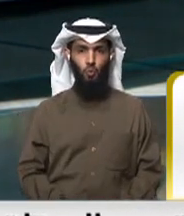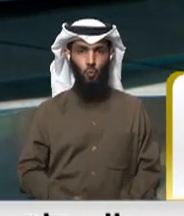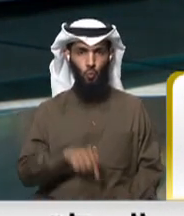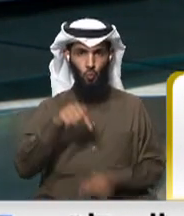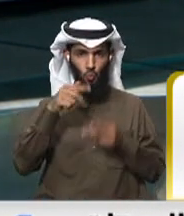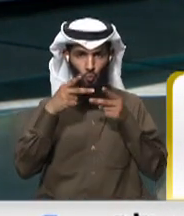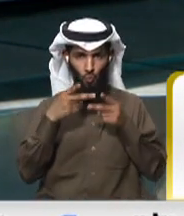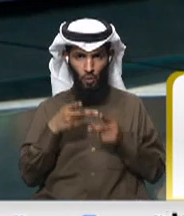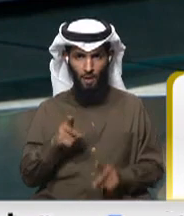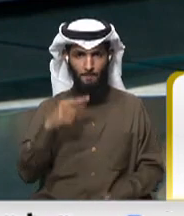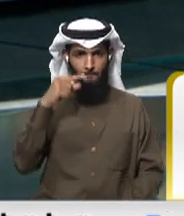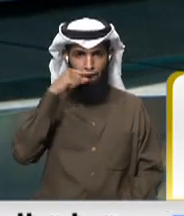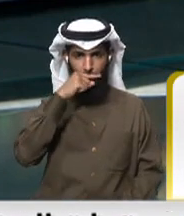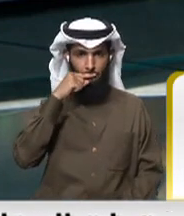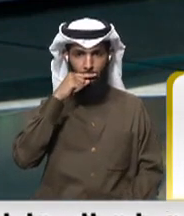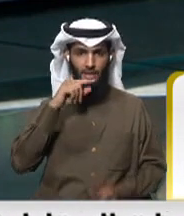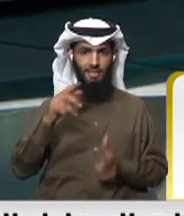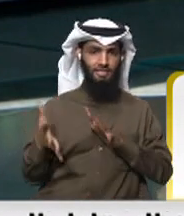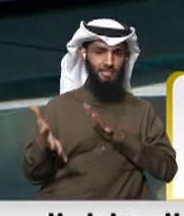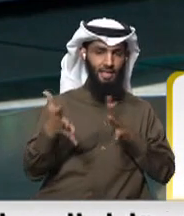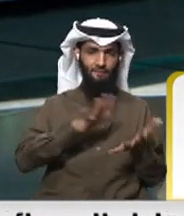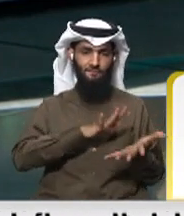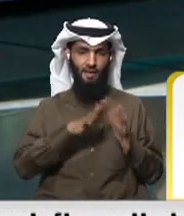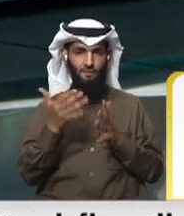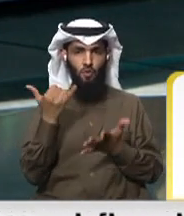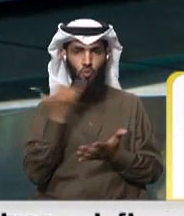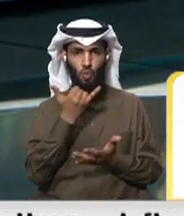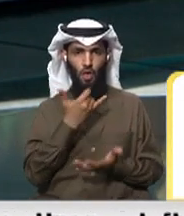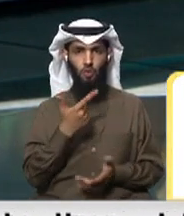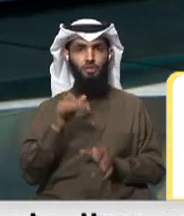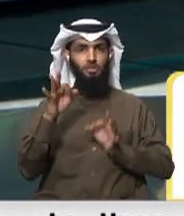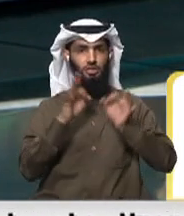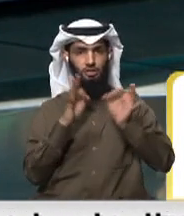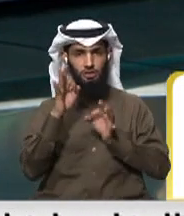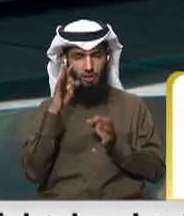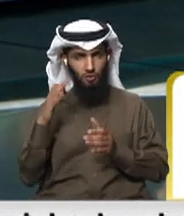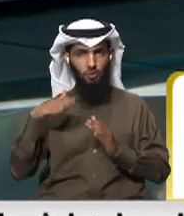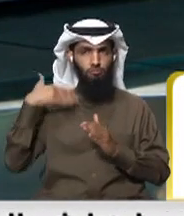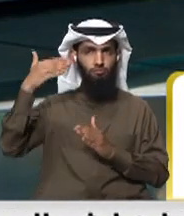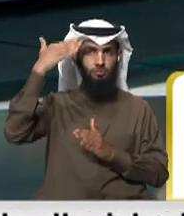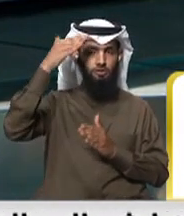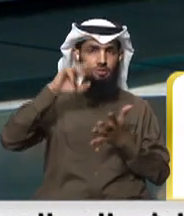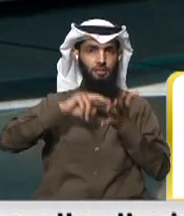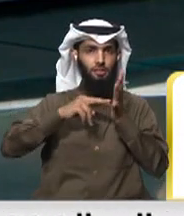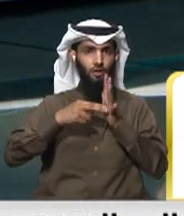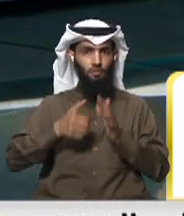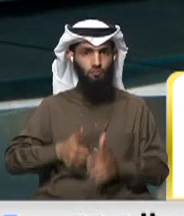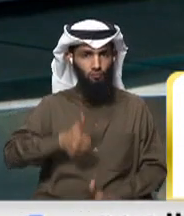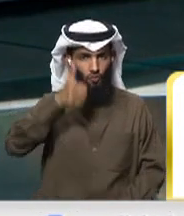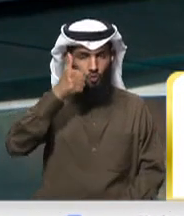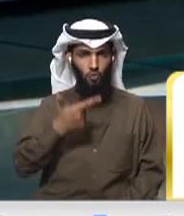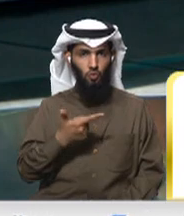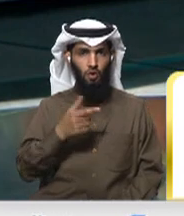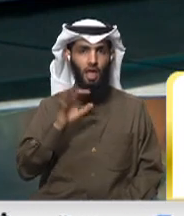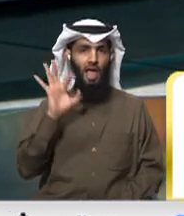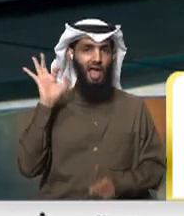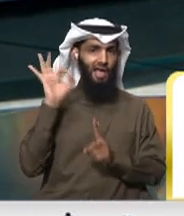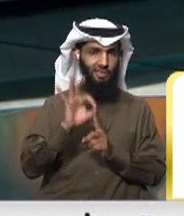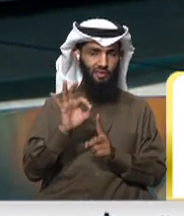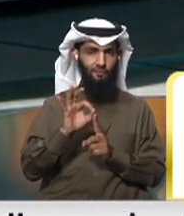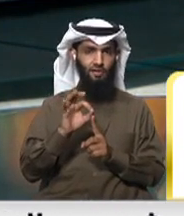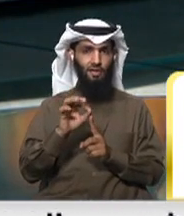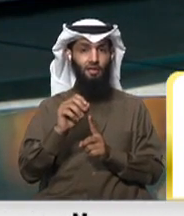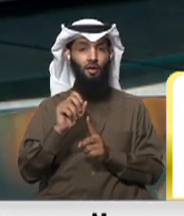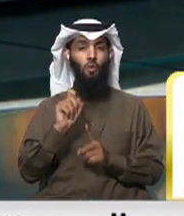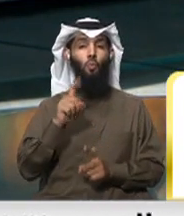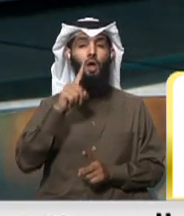ناقشت وضع المرأة في دورتها الحالية، السياسات والاستراتيجيات المتبعة لتسريع تحقيق